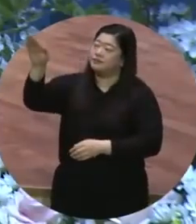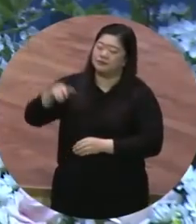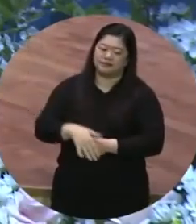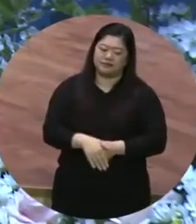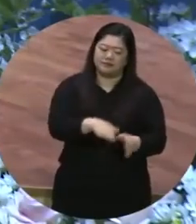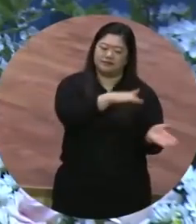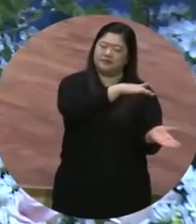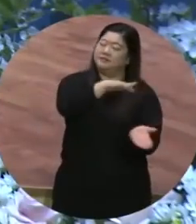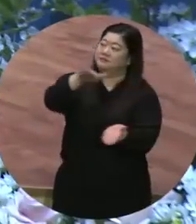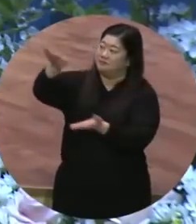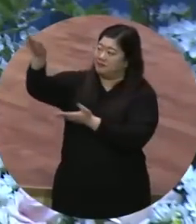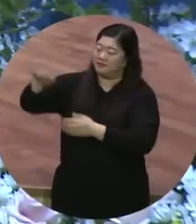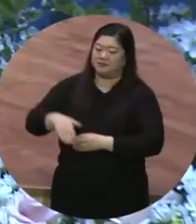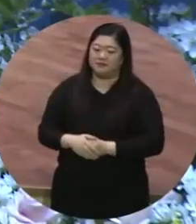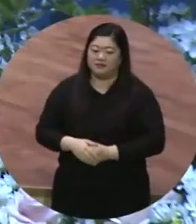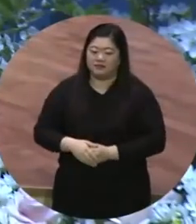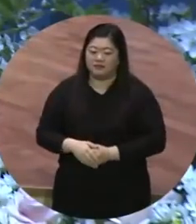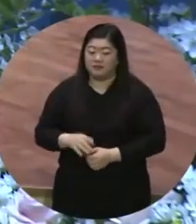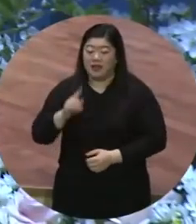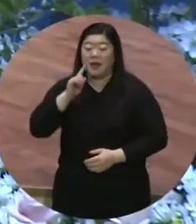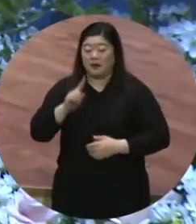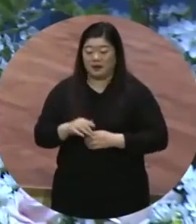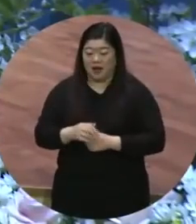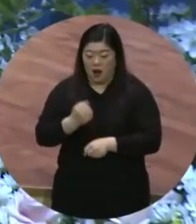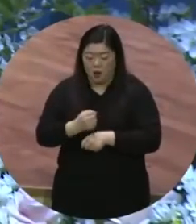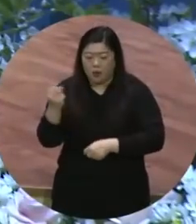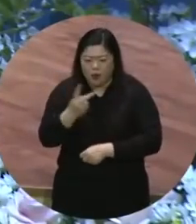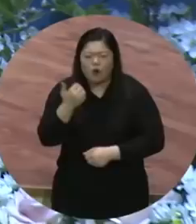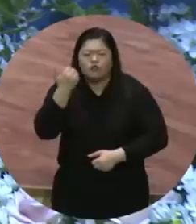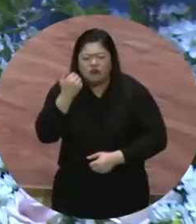좀 피곤합니다. 그럼 하나님 알아서요.